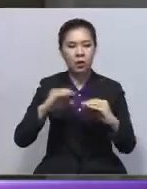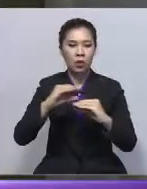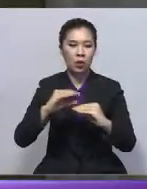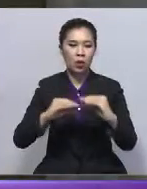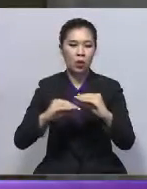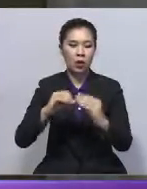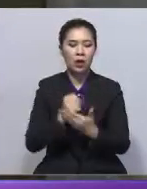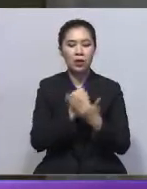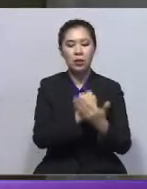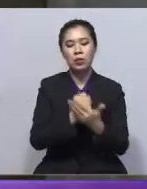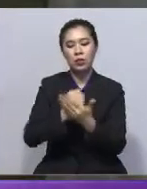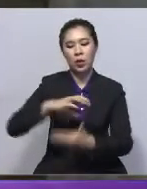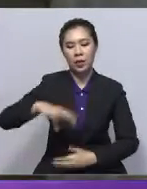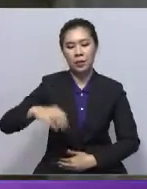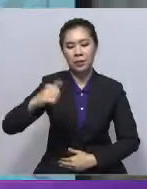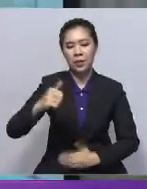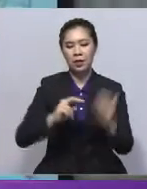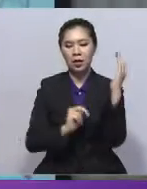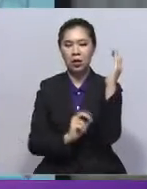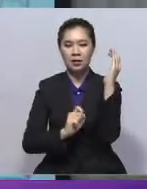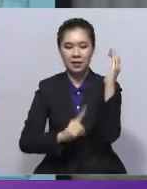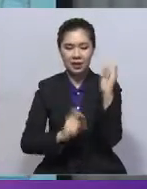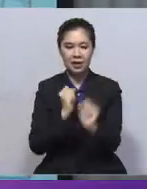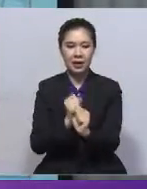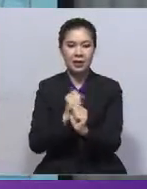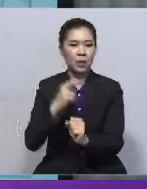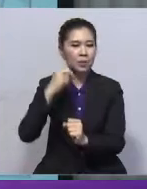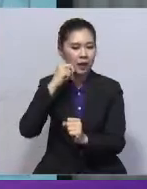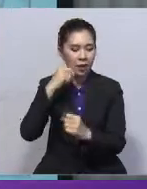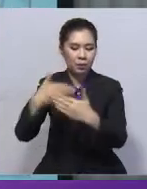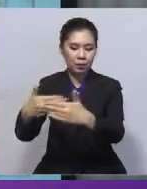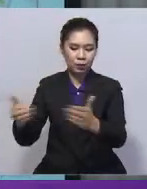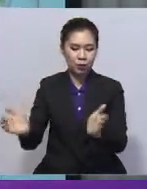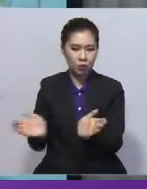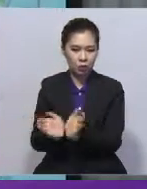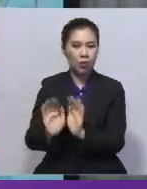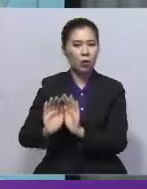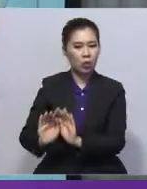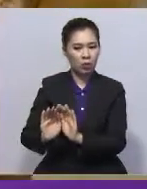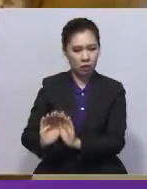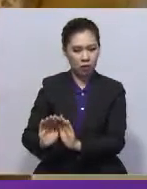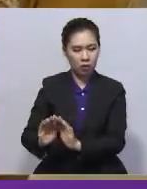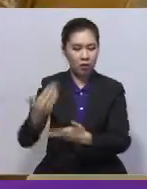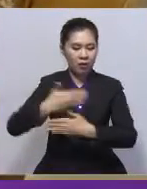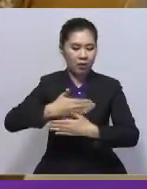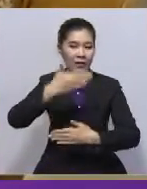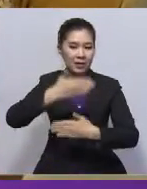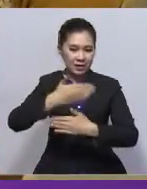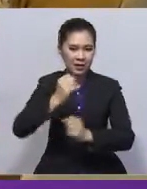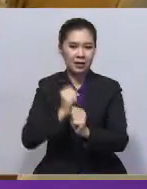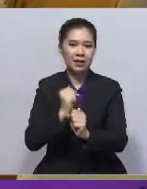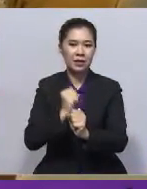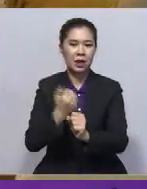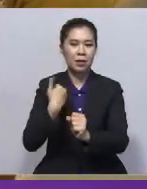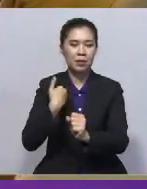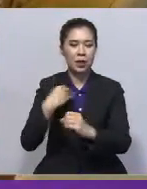อุทกภัยเมืองนครศรีธรรมราชโครงการก่อสร้างอ่างเก็บน้ำคลองสังและโครงการก่อสร้างเขื่อนวังหีบโดยทุ